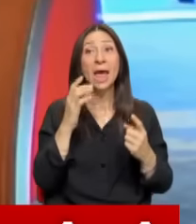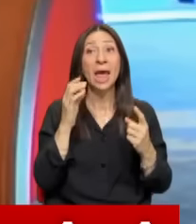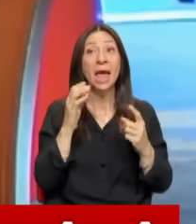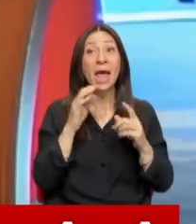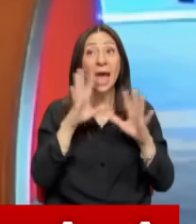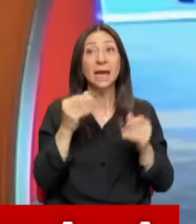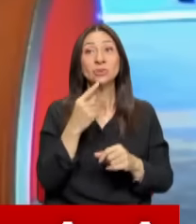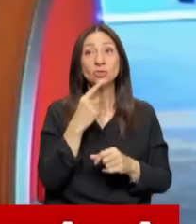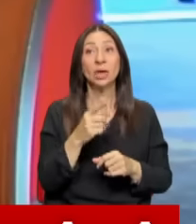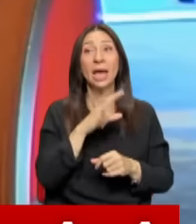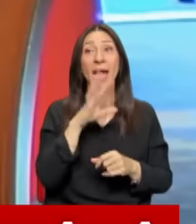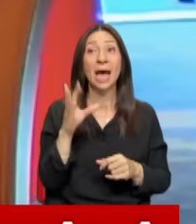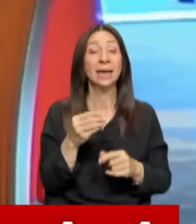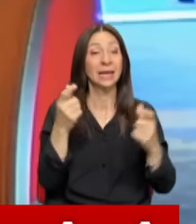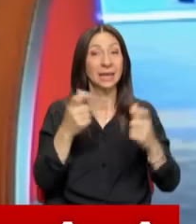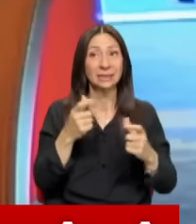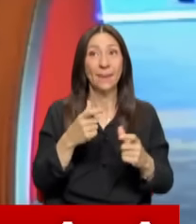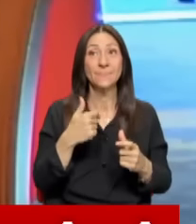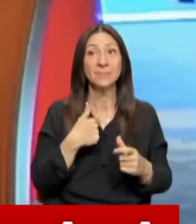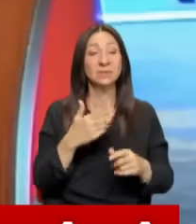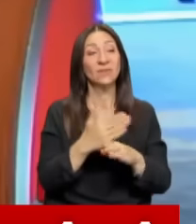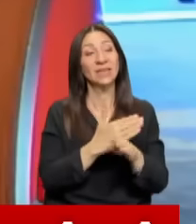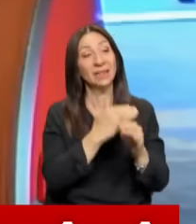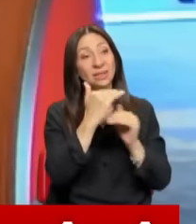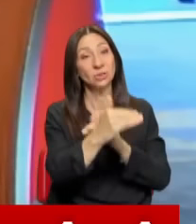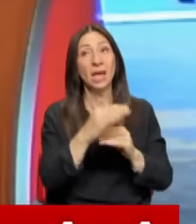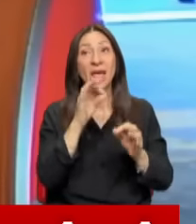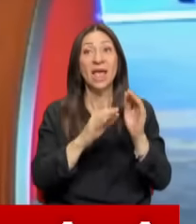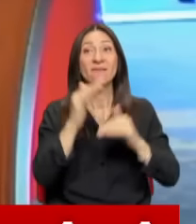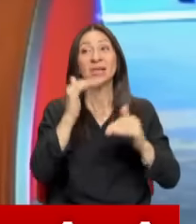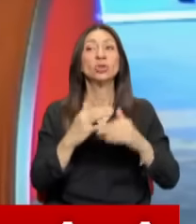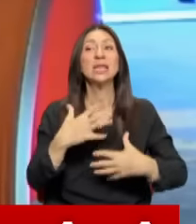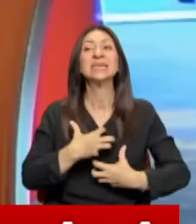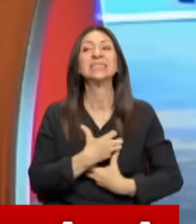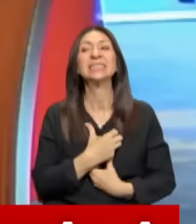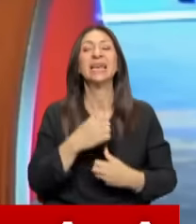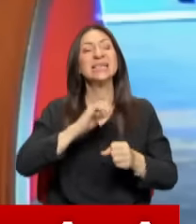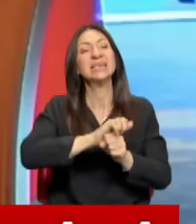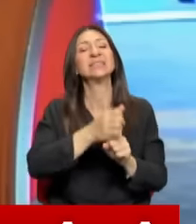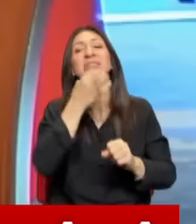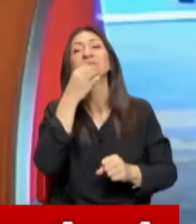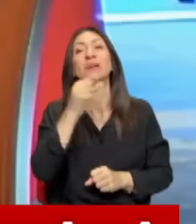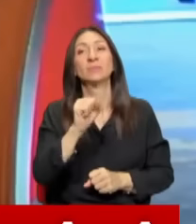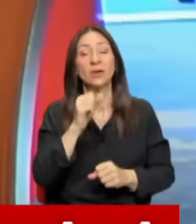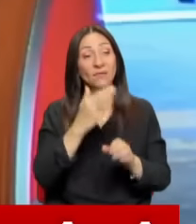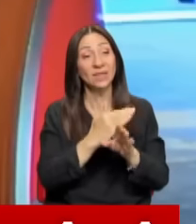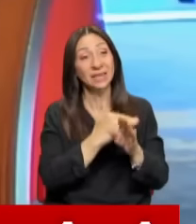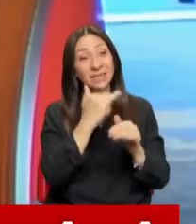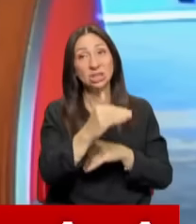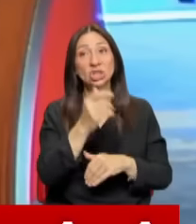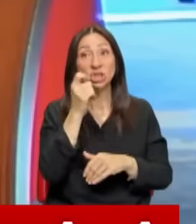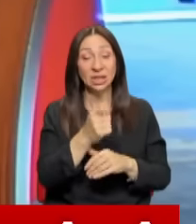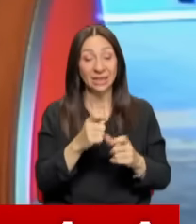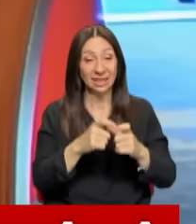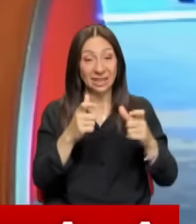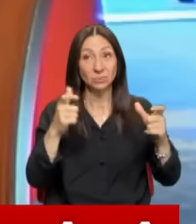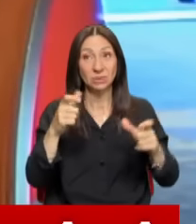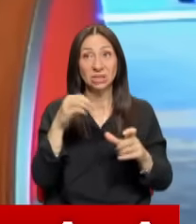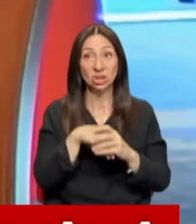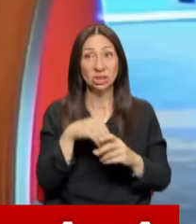söyleminde, her mecrada, biz vatandaşımızı enflasyona ezdirmeyeceğiz. bu noktada vatandaşımızın şartlarının